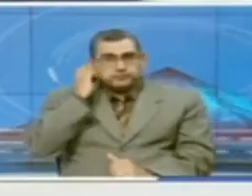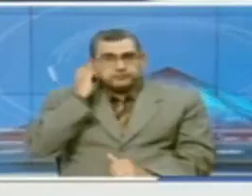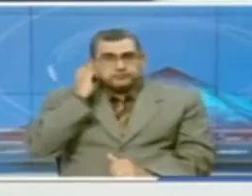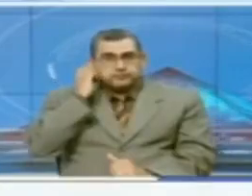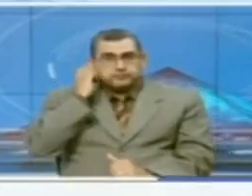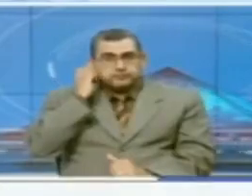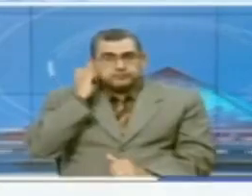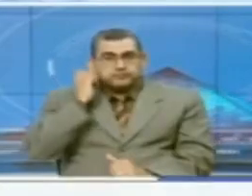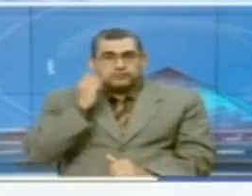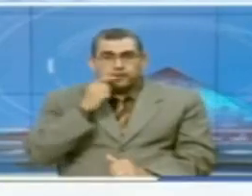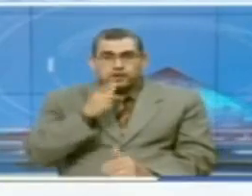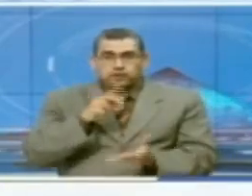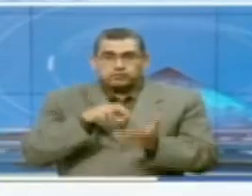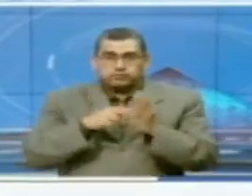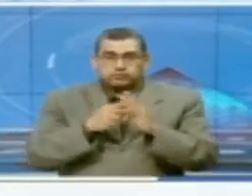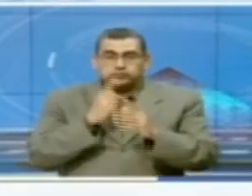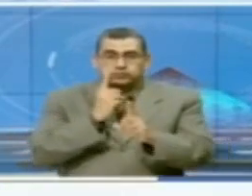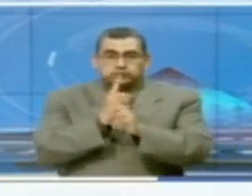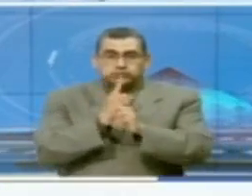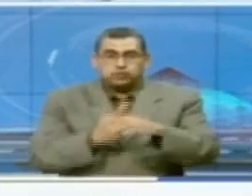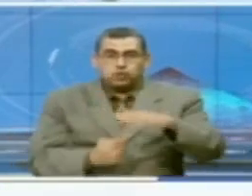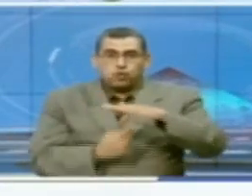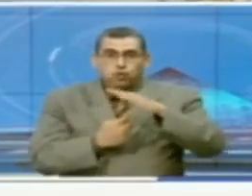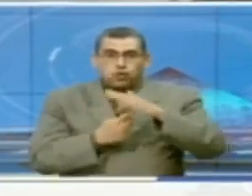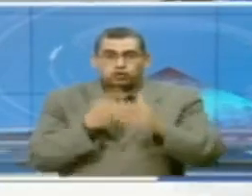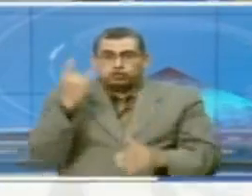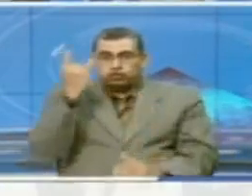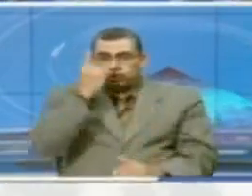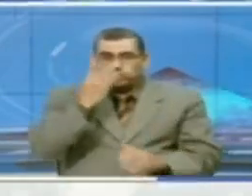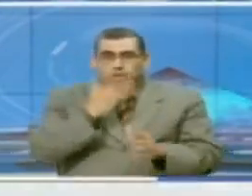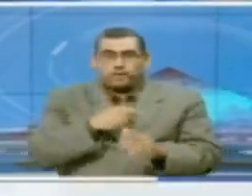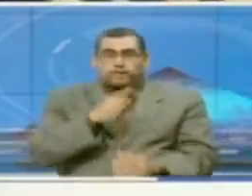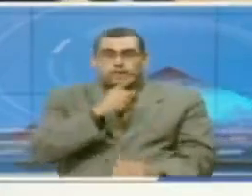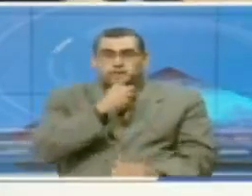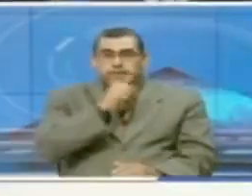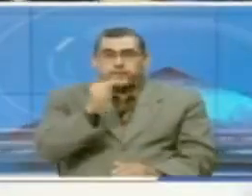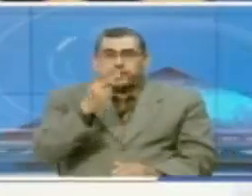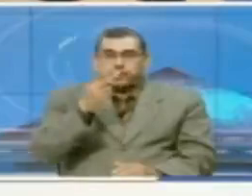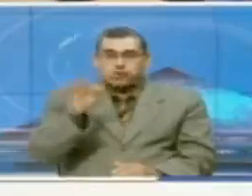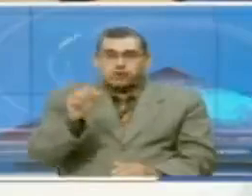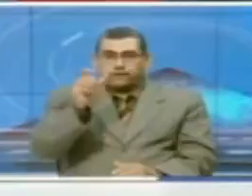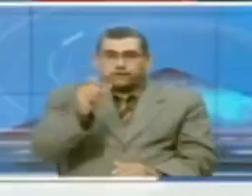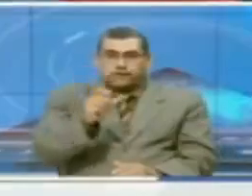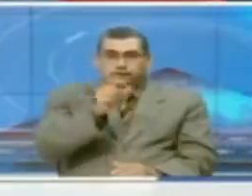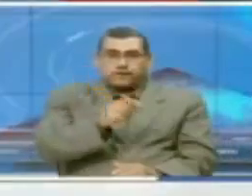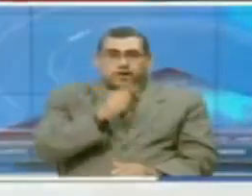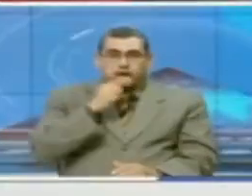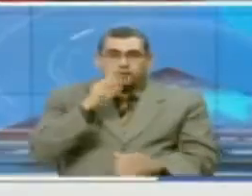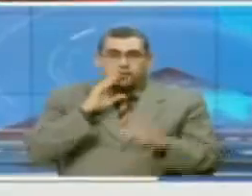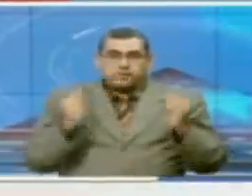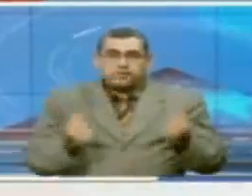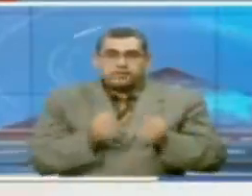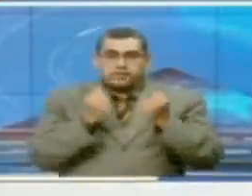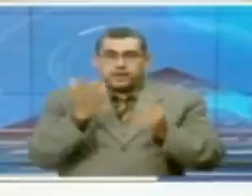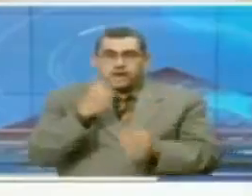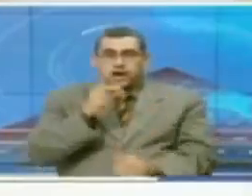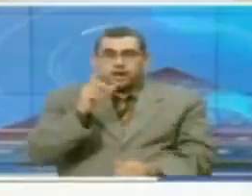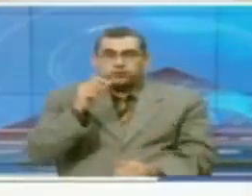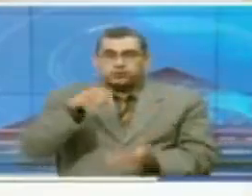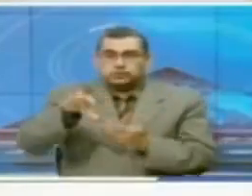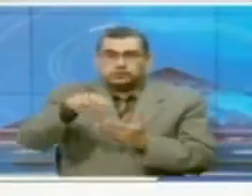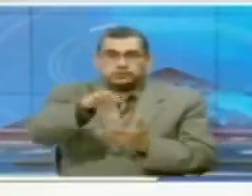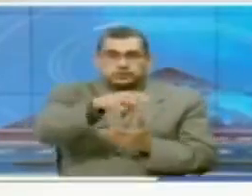في هذا الإطار استقبلت أكاديمية الشرطة 132 متدرباً يمثلون 25